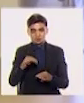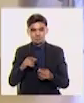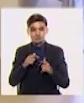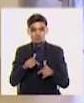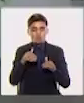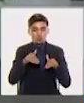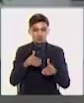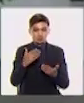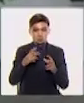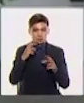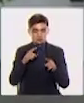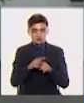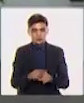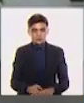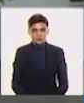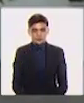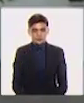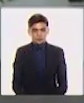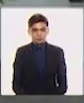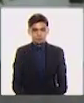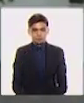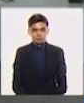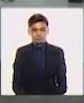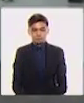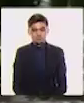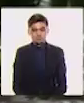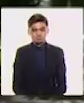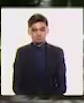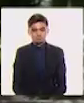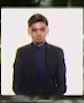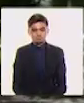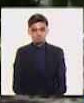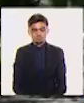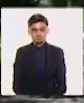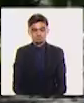екеуі бейіндік пән. Нұрболат Жаңабекұлы, Дәулетбай Нұрмахан, Информбюро, Нұрсұлтан.